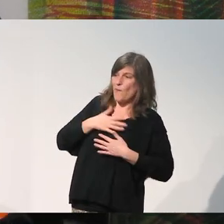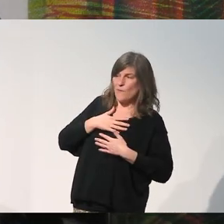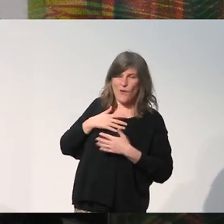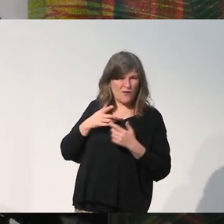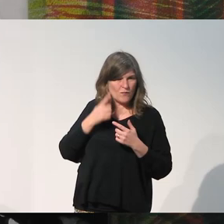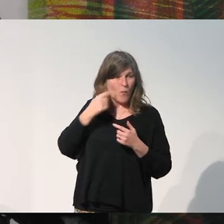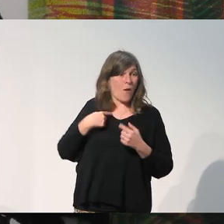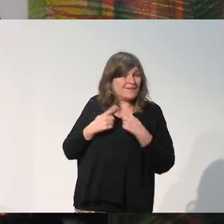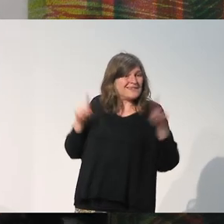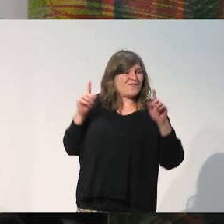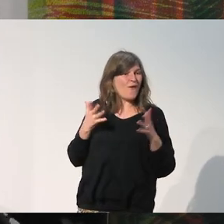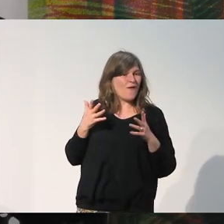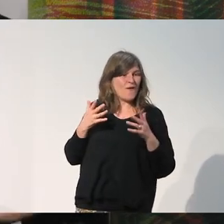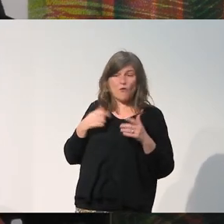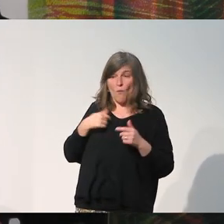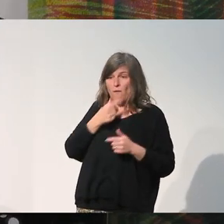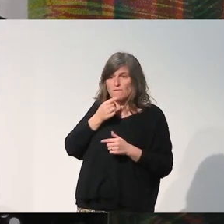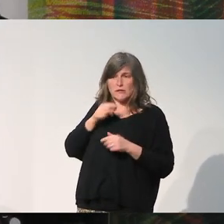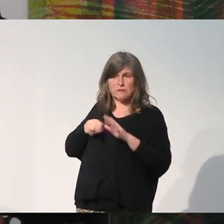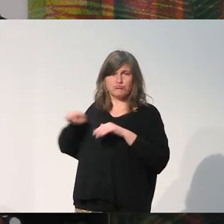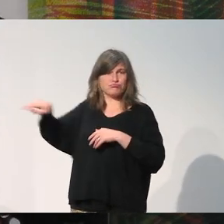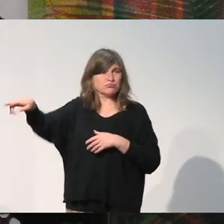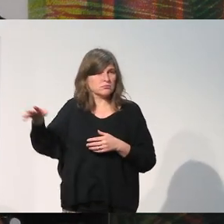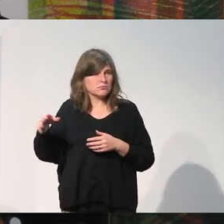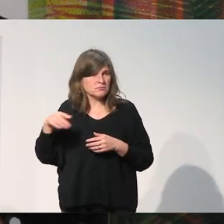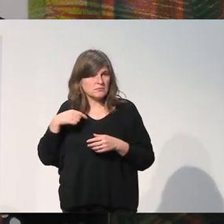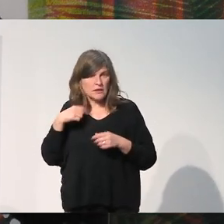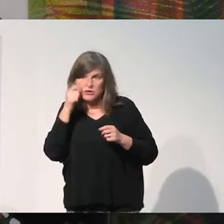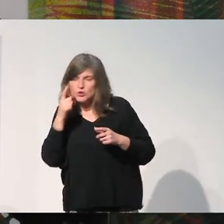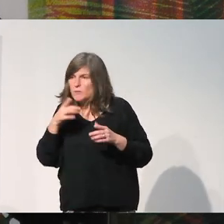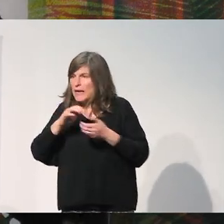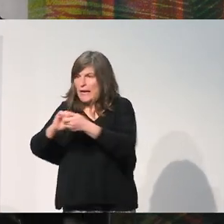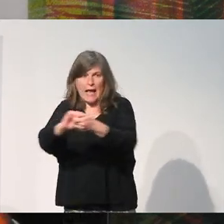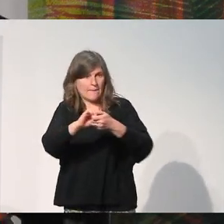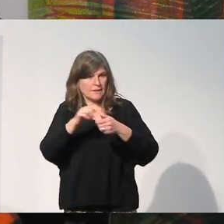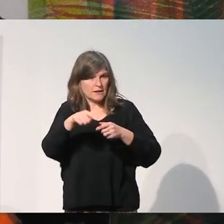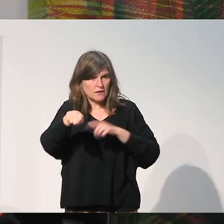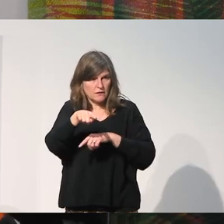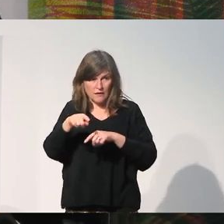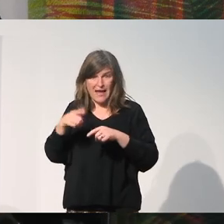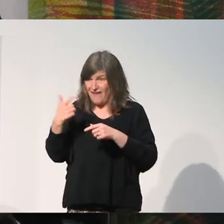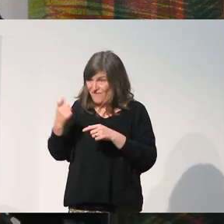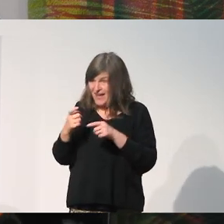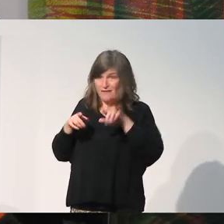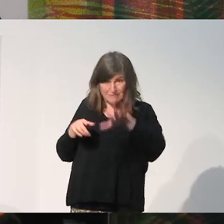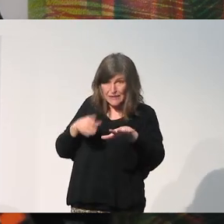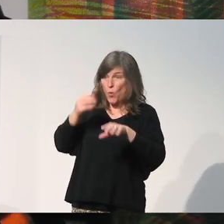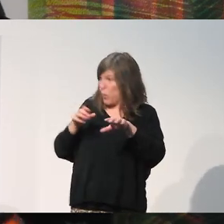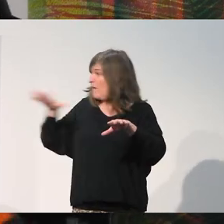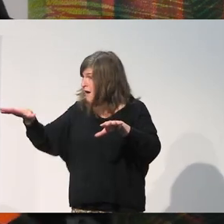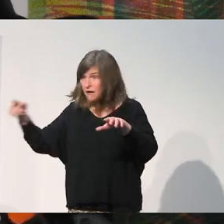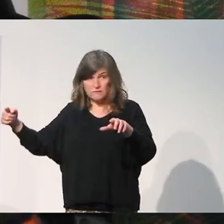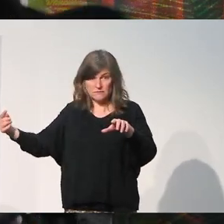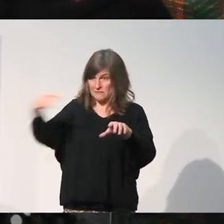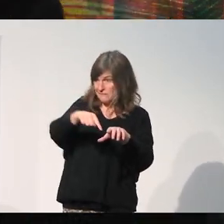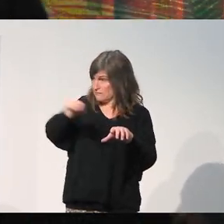et donc j'y allais très facilement, et j'avais été très surpris de voir que plein d'amis à moi, et des deux côtés pour le coup, n'étaient jamais allés, mais quand je vous dis à